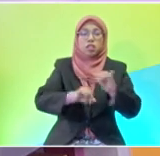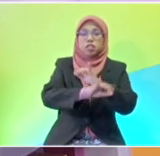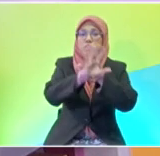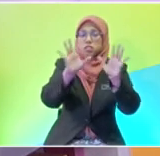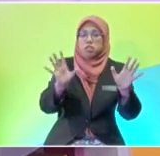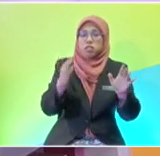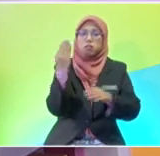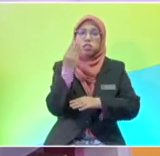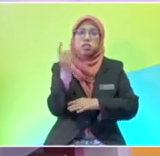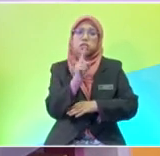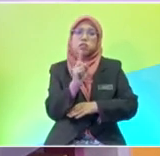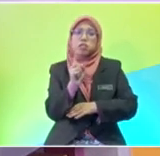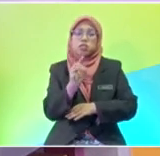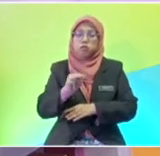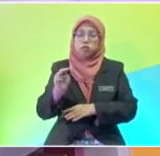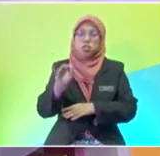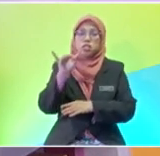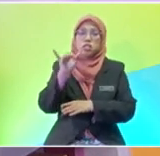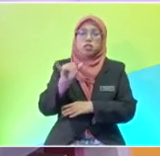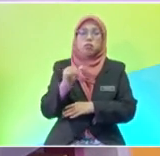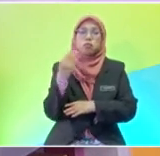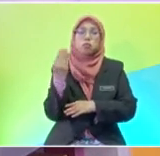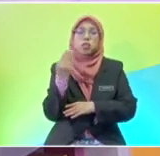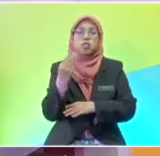yang murid-murid biasa